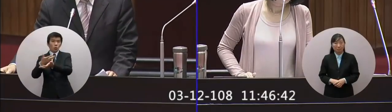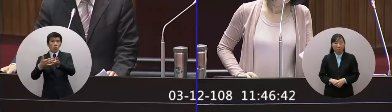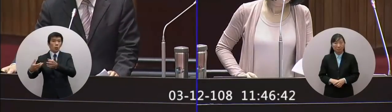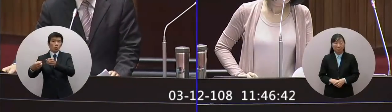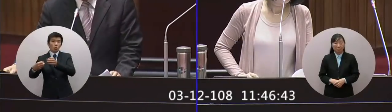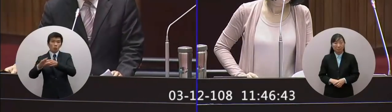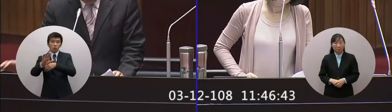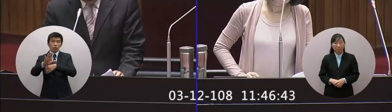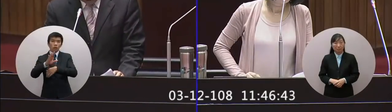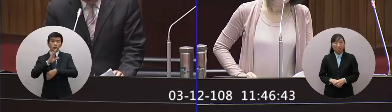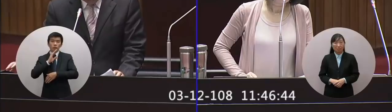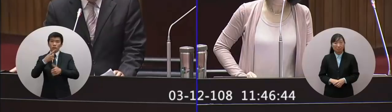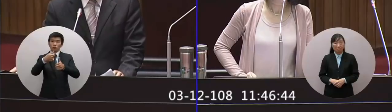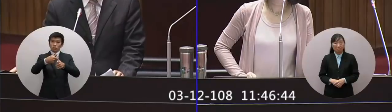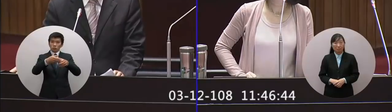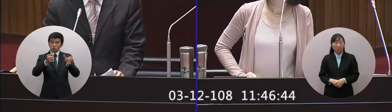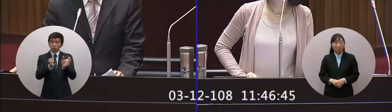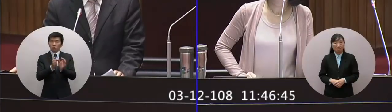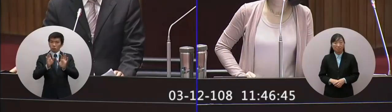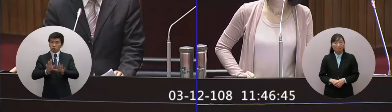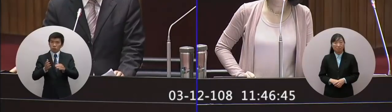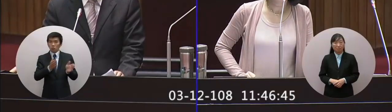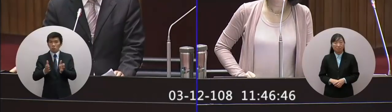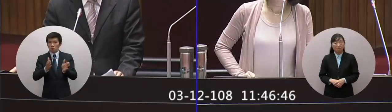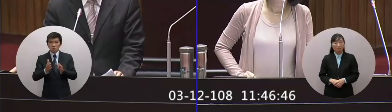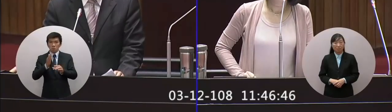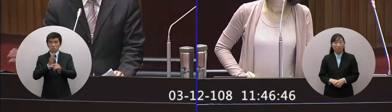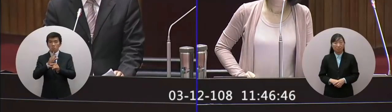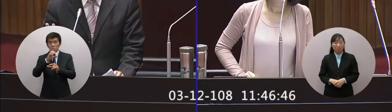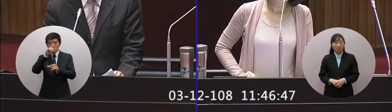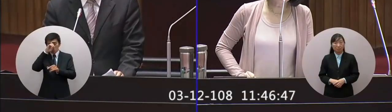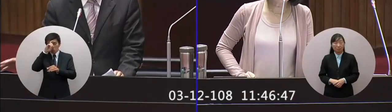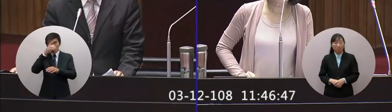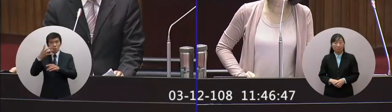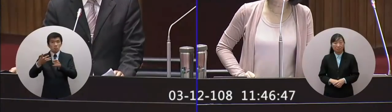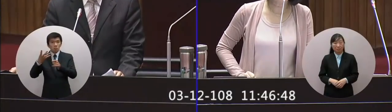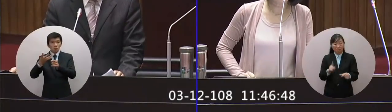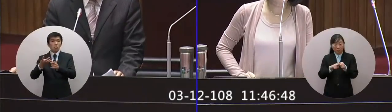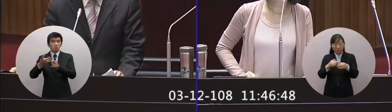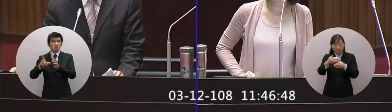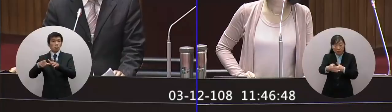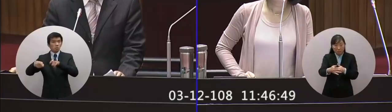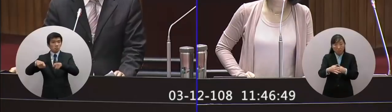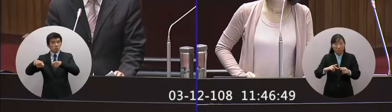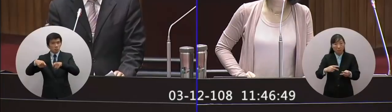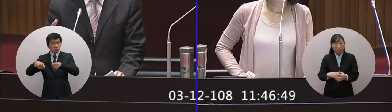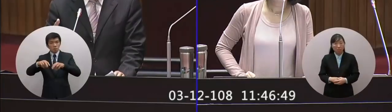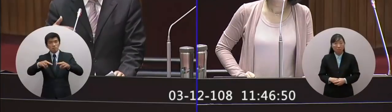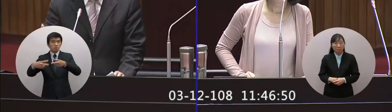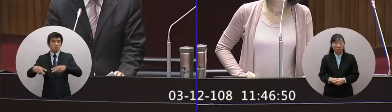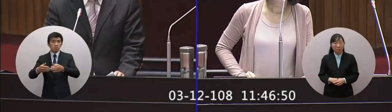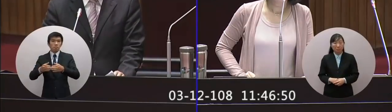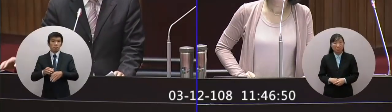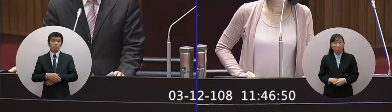了，所以教育部确实现在在整理这个，希望也提出一个4年能够在 中程改善 对这个计划。那时